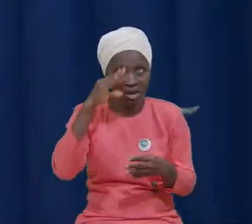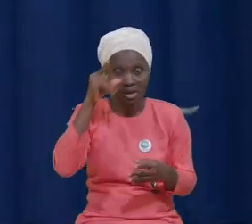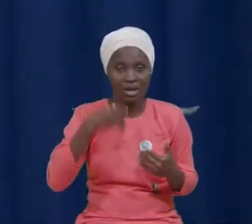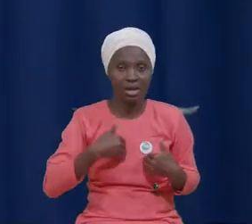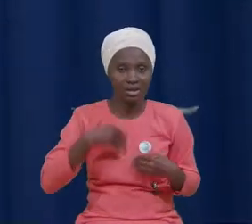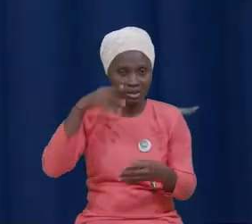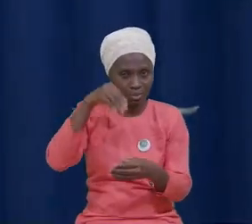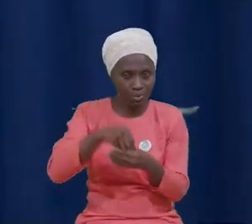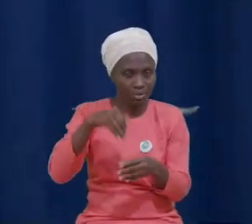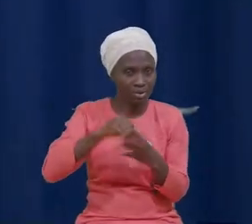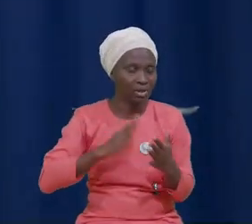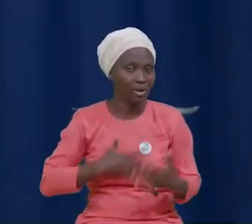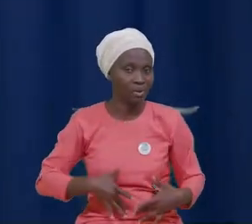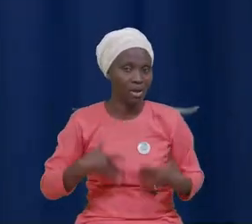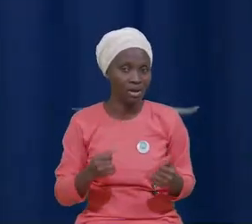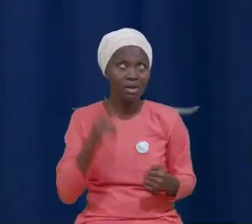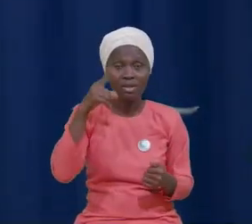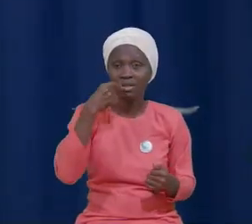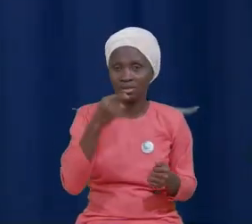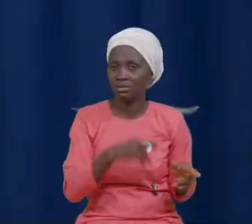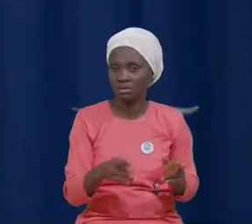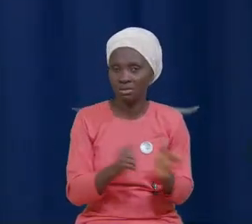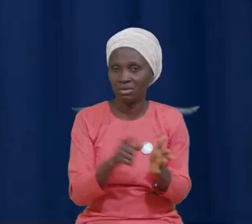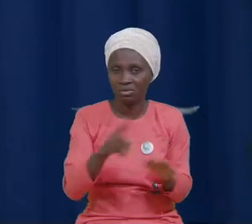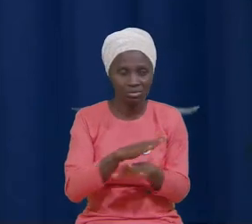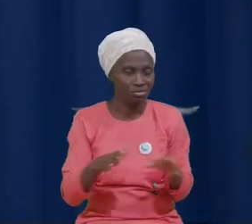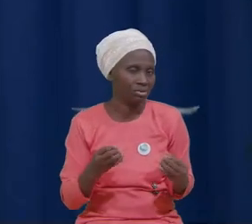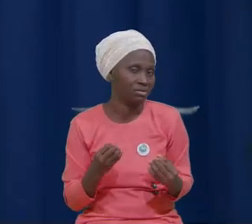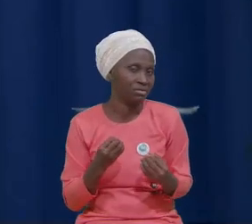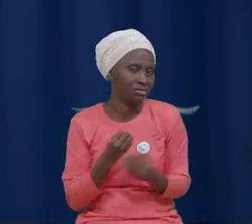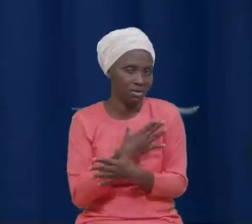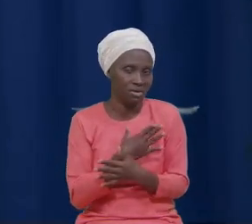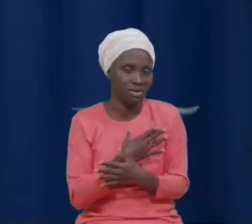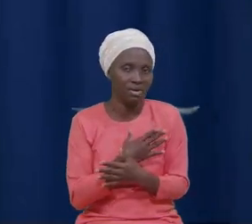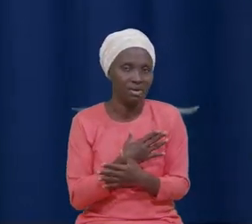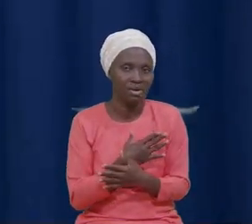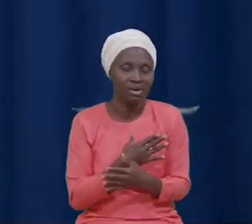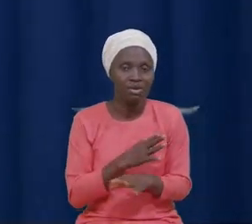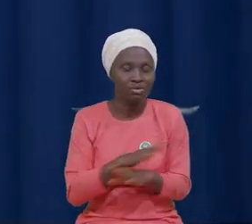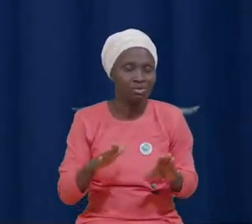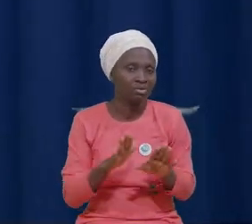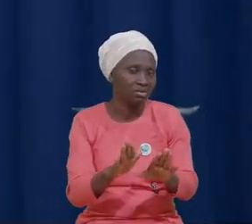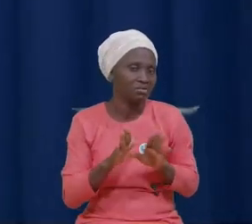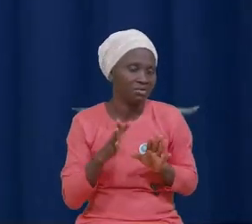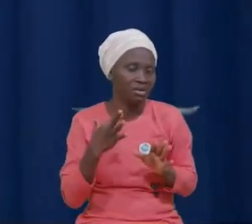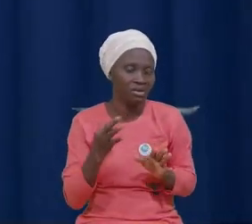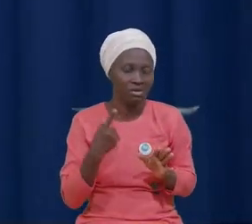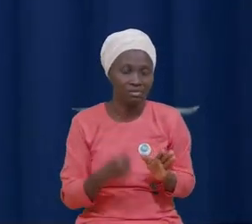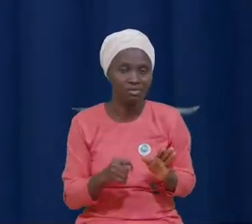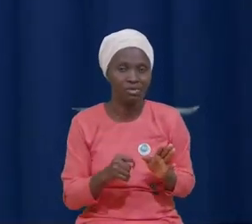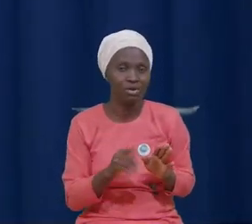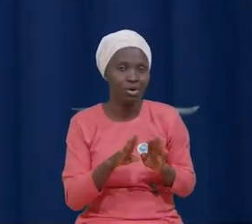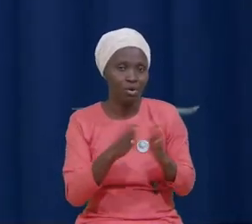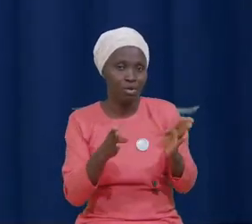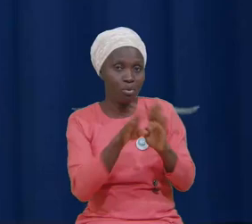dit ne crains rien pour les finances, ne crains rien pour les opportunités, ne crains rien pour les portes ouvertes,